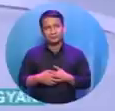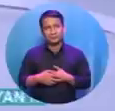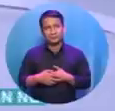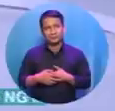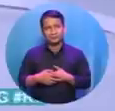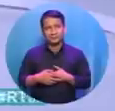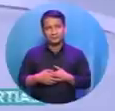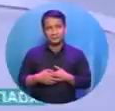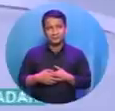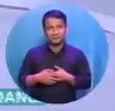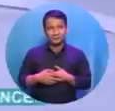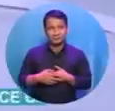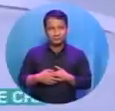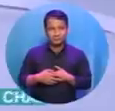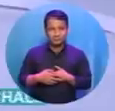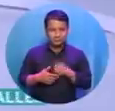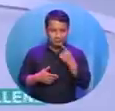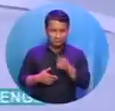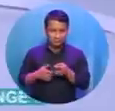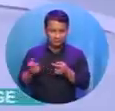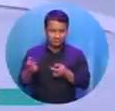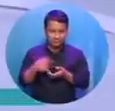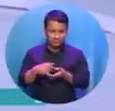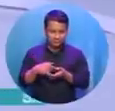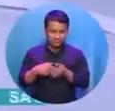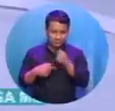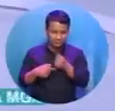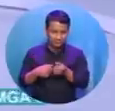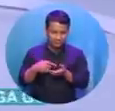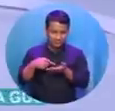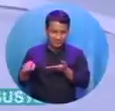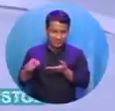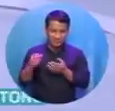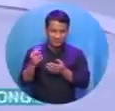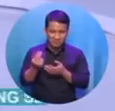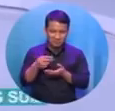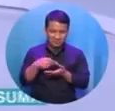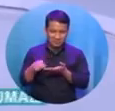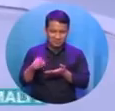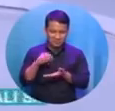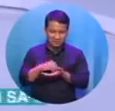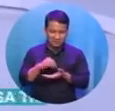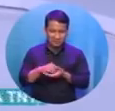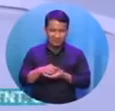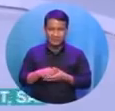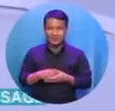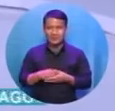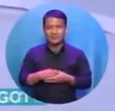dito sa tindahan. Ang tagal-tagal na. Kailan niyo ba? Hello, Father Rocket!